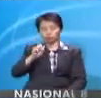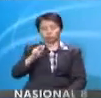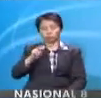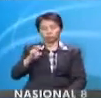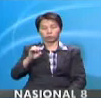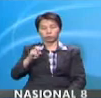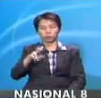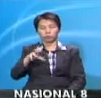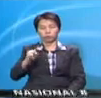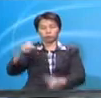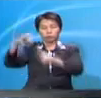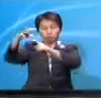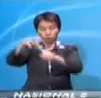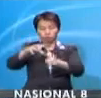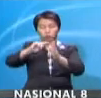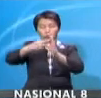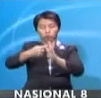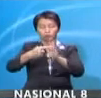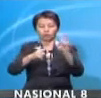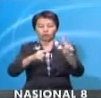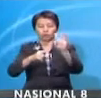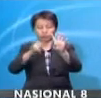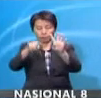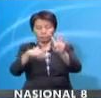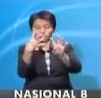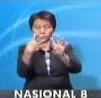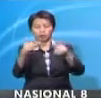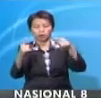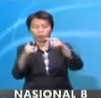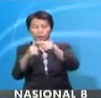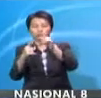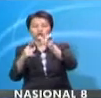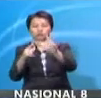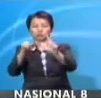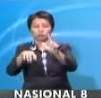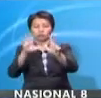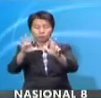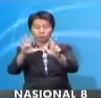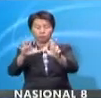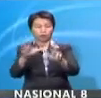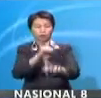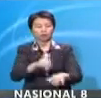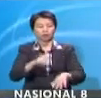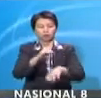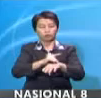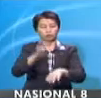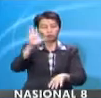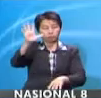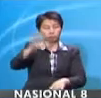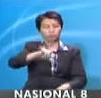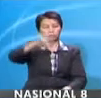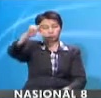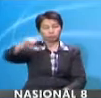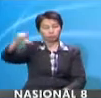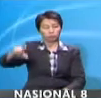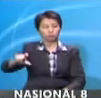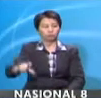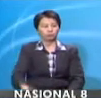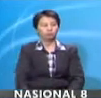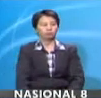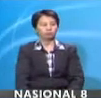Vigneswaran, kejohanan tersebut bermula pada 24 April sehingga 3 Mei depan di Kathmandu.